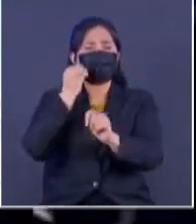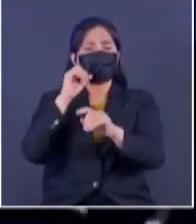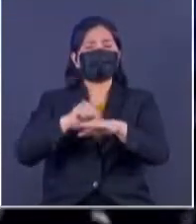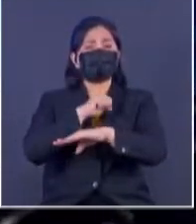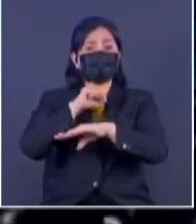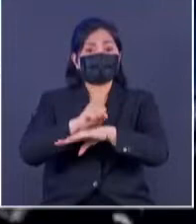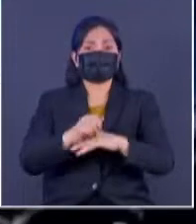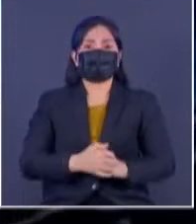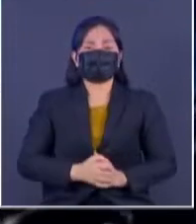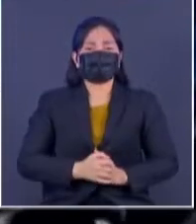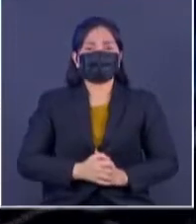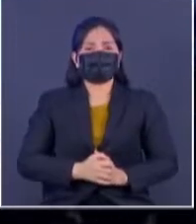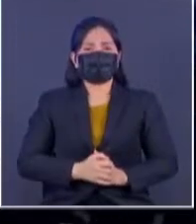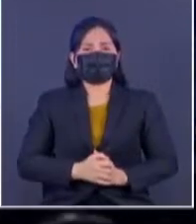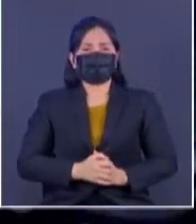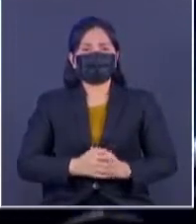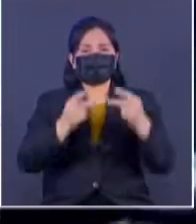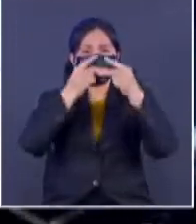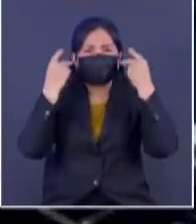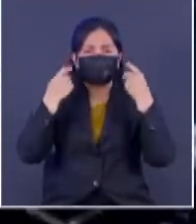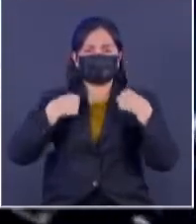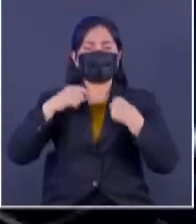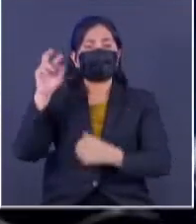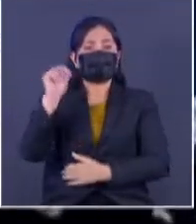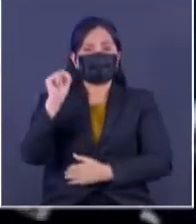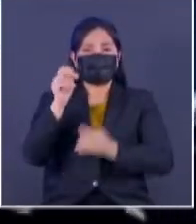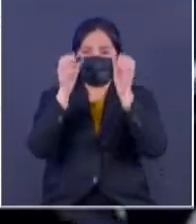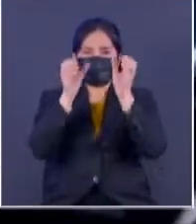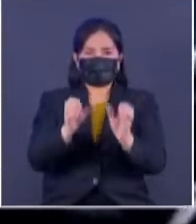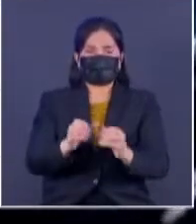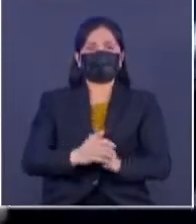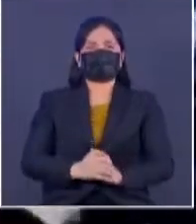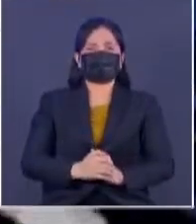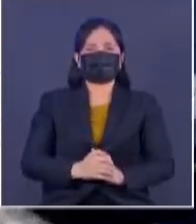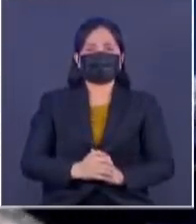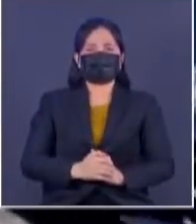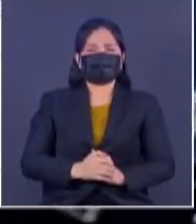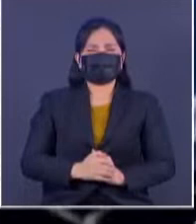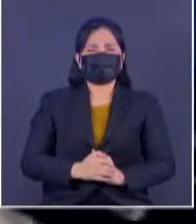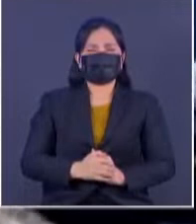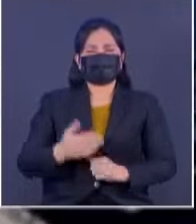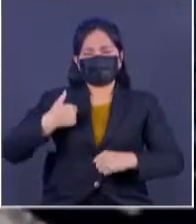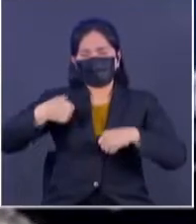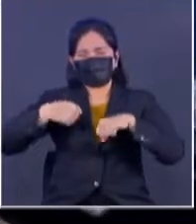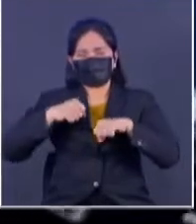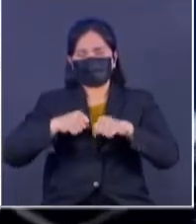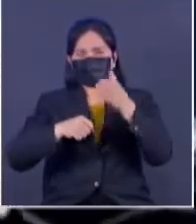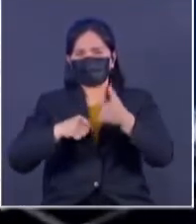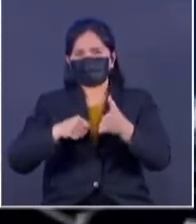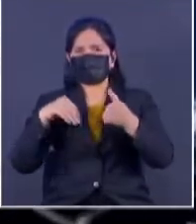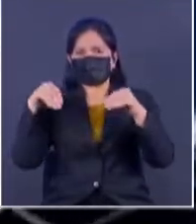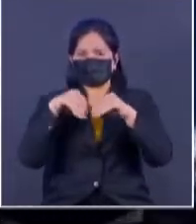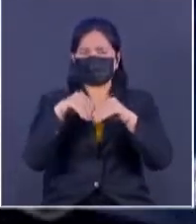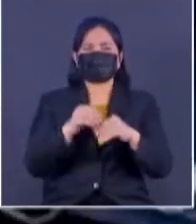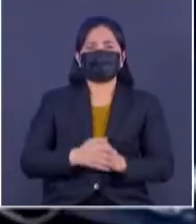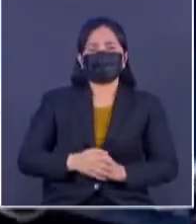ครับคนร้ายสวมเสื้อสีน้ำเงินกางเกงขายาวนะครับเดินเข้ามาที่กลางลานจอดรถเนี่ยแหละครับแล้วก็มีรถมอเตอร์ไซค์อยู่ตรงนั้นนะครับจากนั้นก็เ